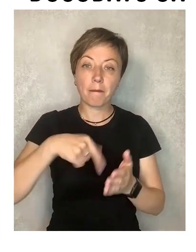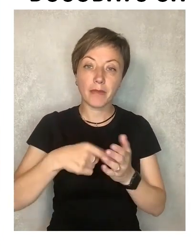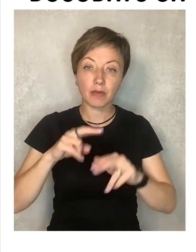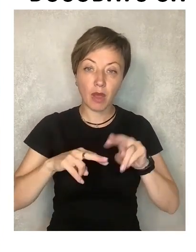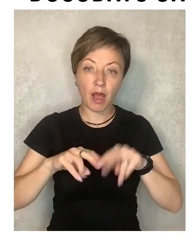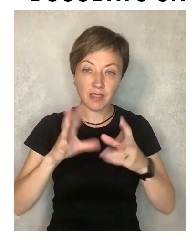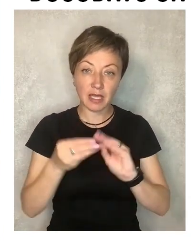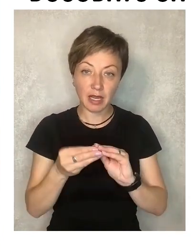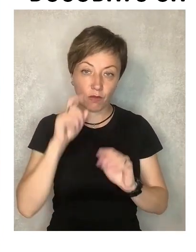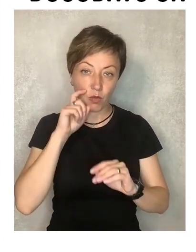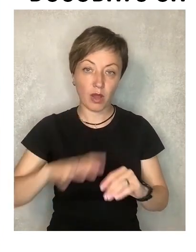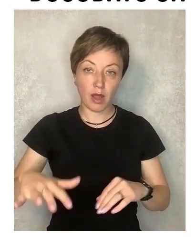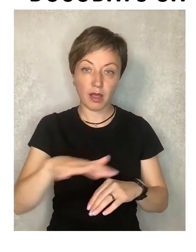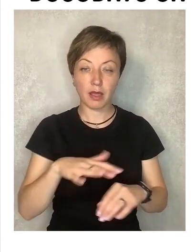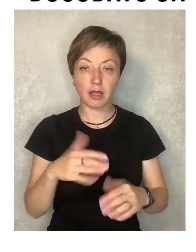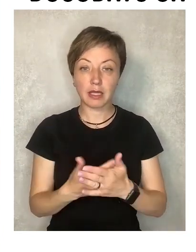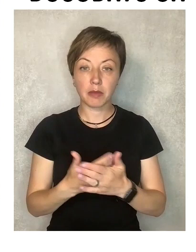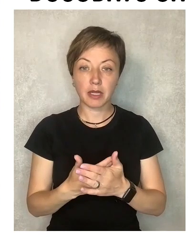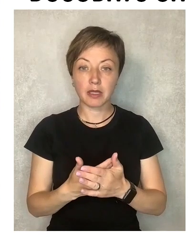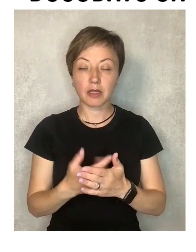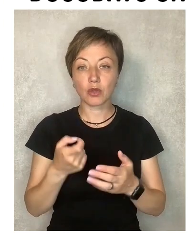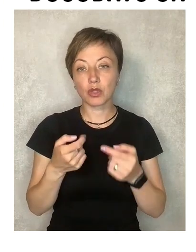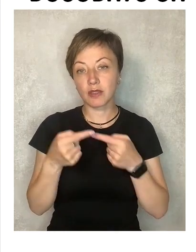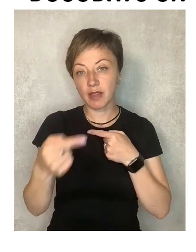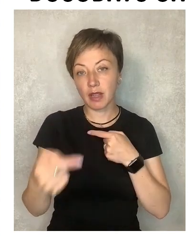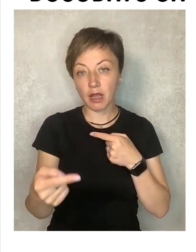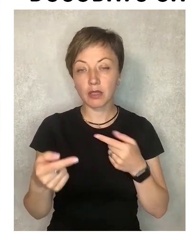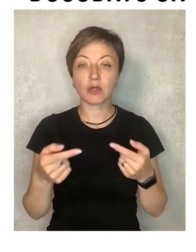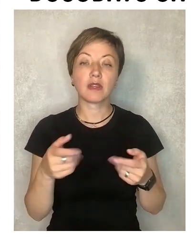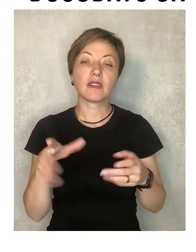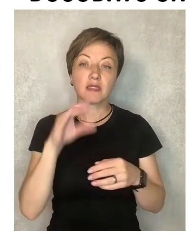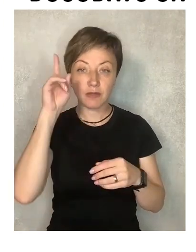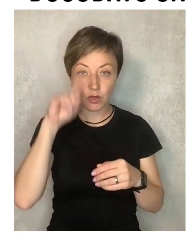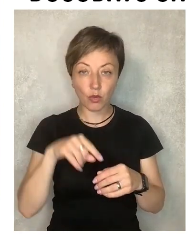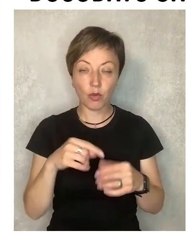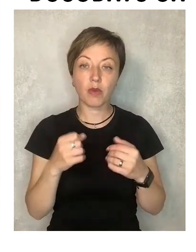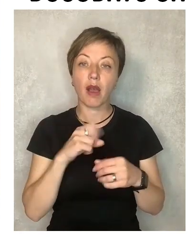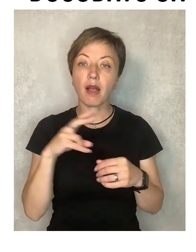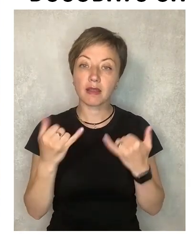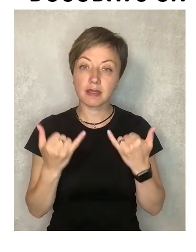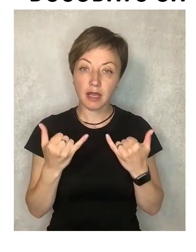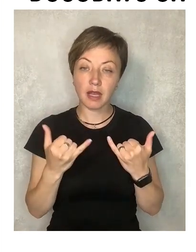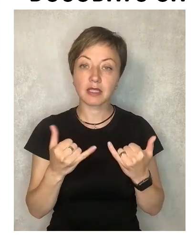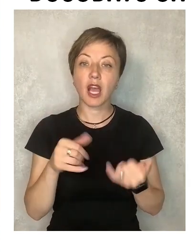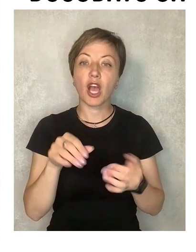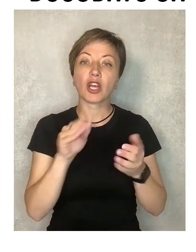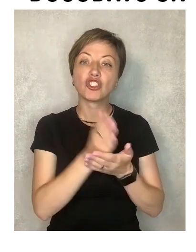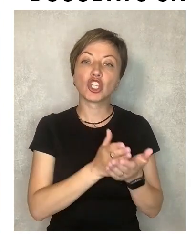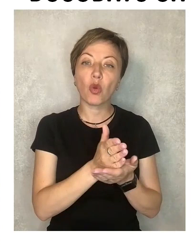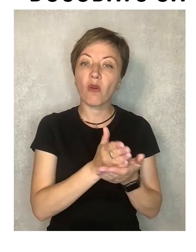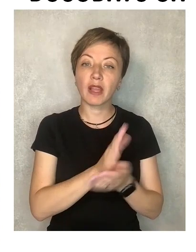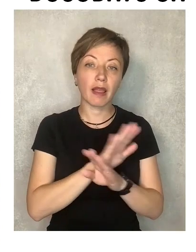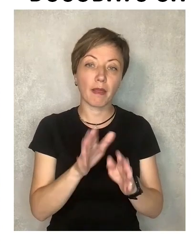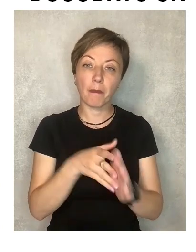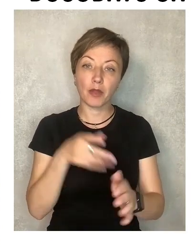в Україні, наприклад. Трохи віддалено, але всім відомо, що зараз чиновники не подають декларації. Це дуже